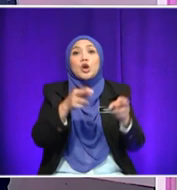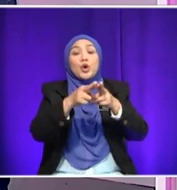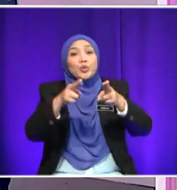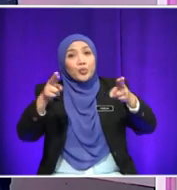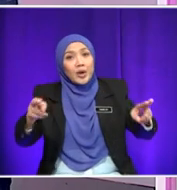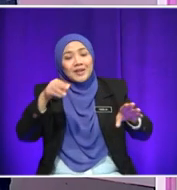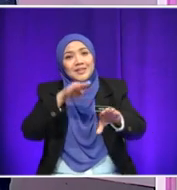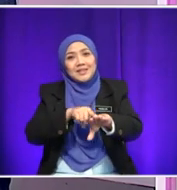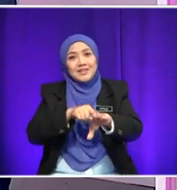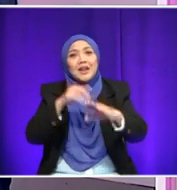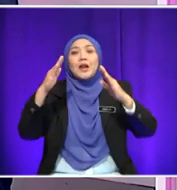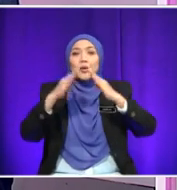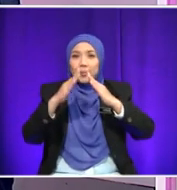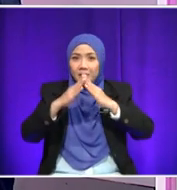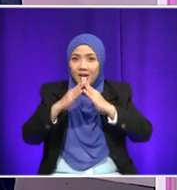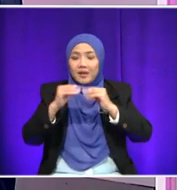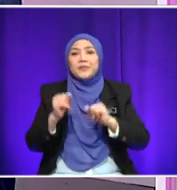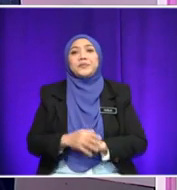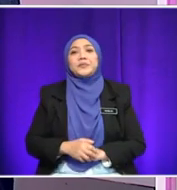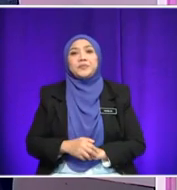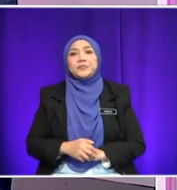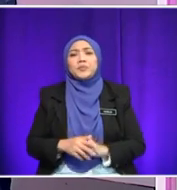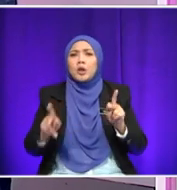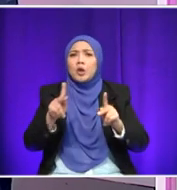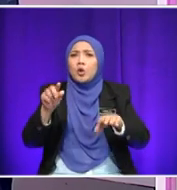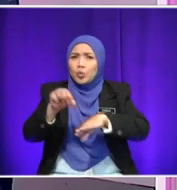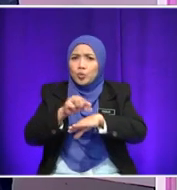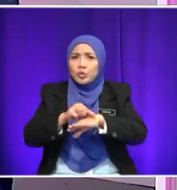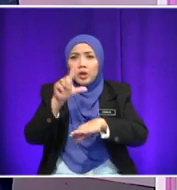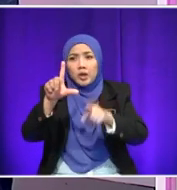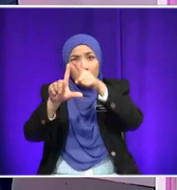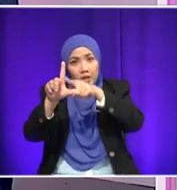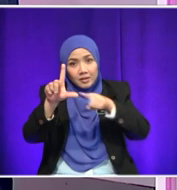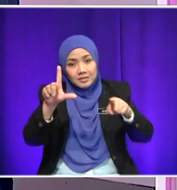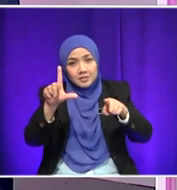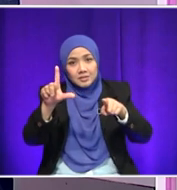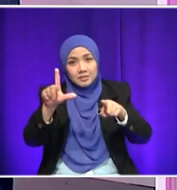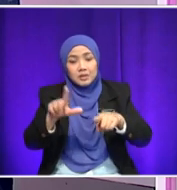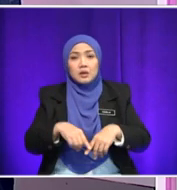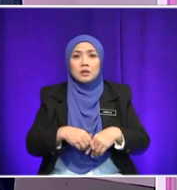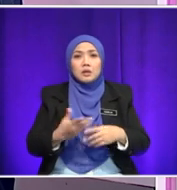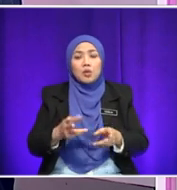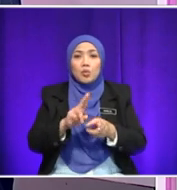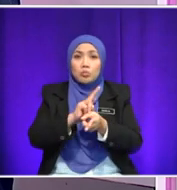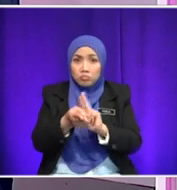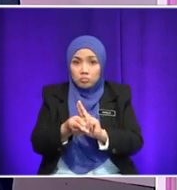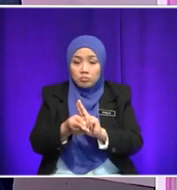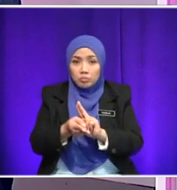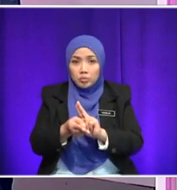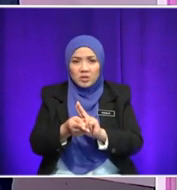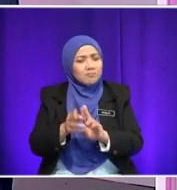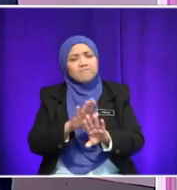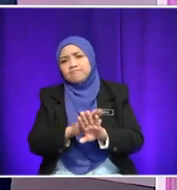daun kalau kita menggunakan konsep bunga yang berbentuk LCD berbentuk l atau kubah tadi tidak